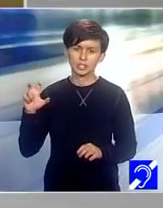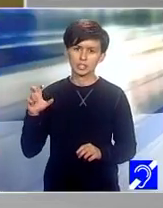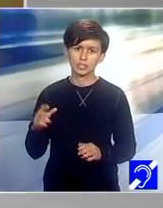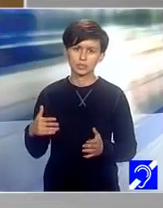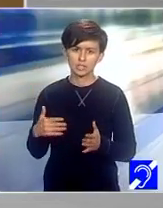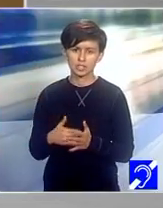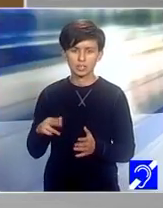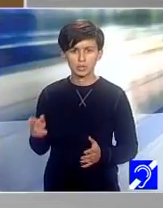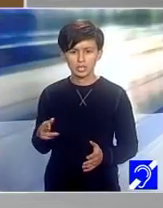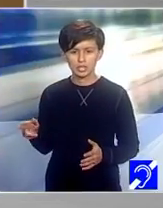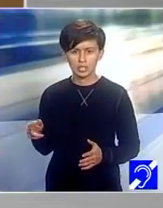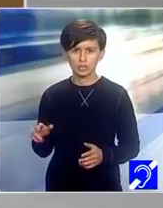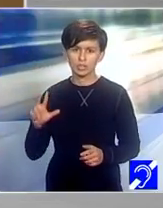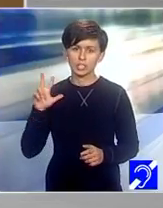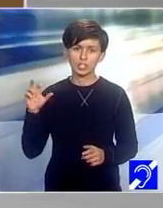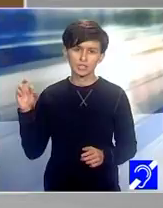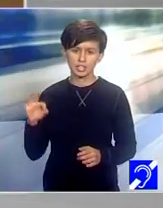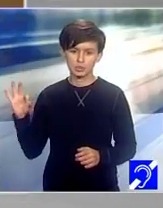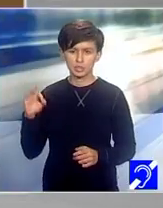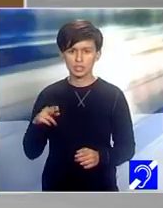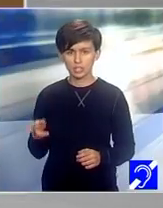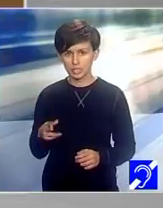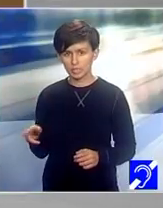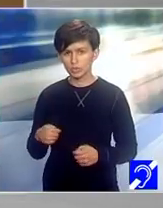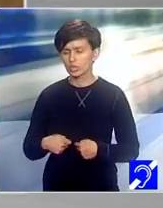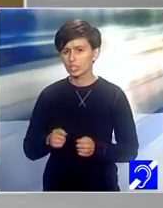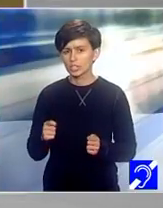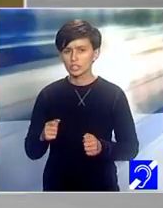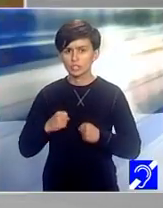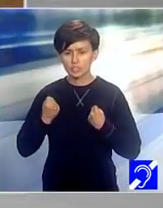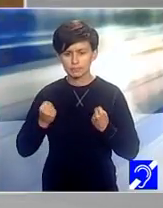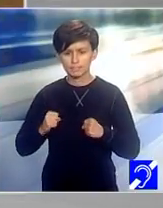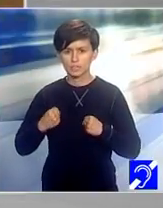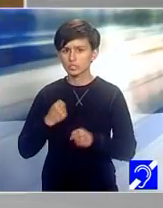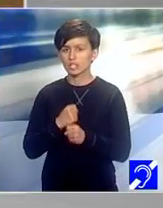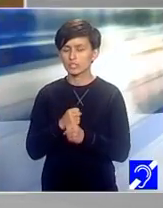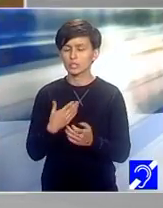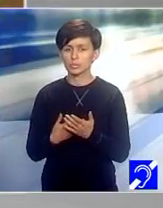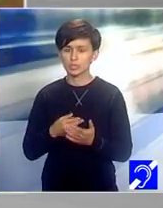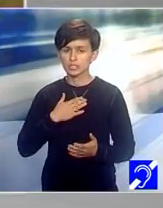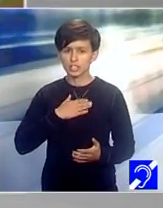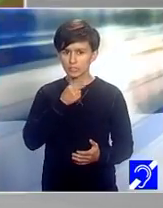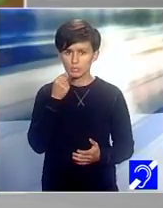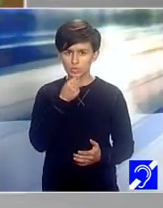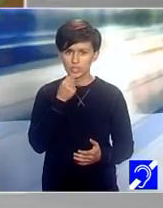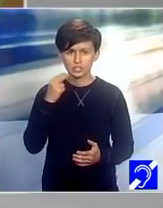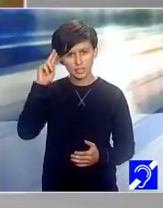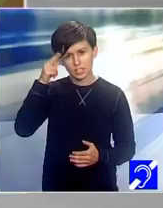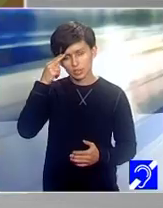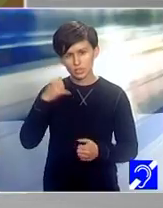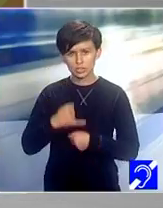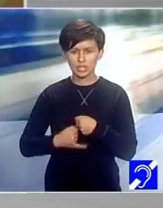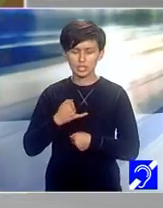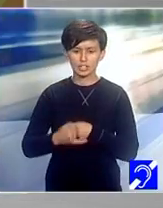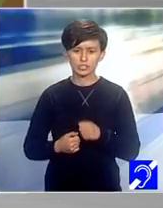3 milioane de euro și toate eforturile astea le-am făcut pentru ca noi să avem o șansă de a avea și recunoaștere internațională. Nu s-a întâmplat